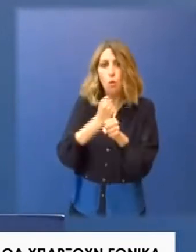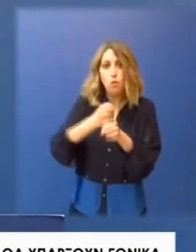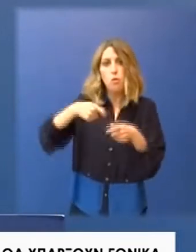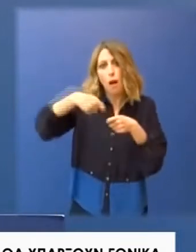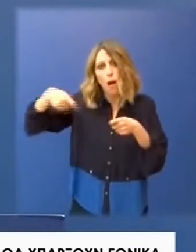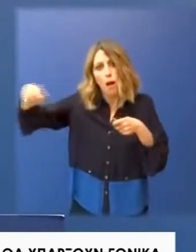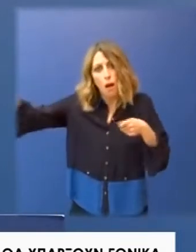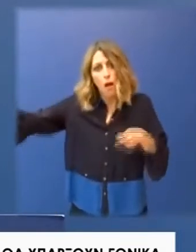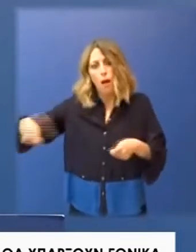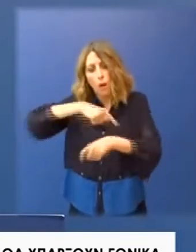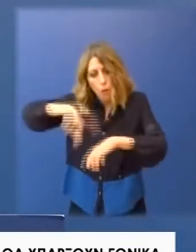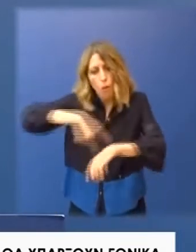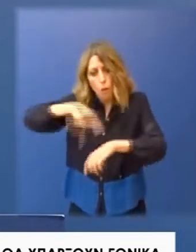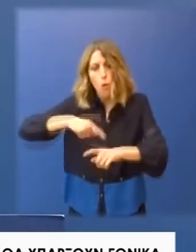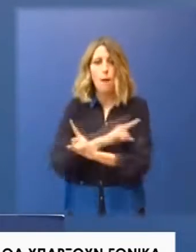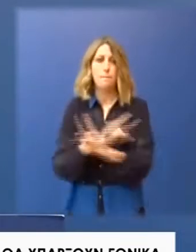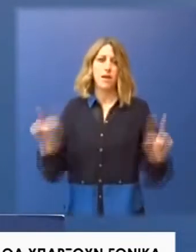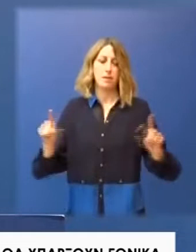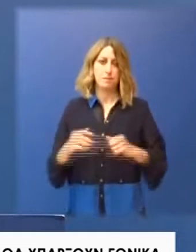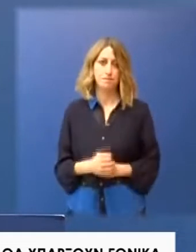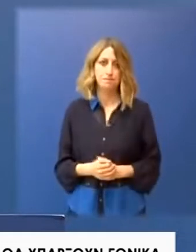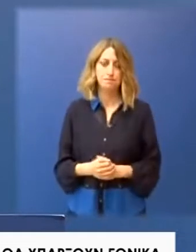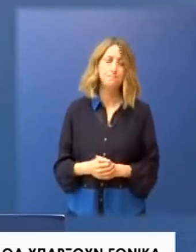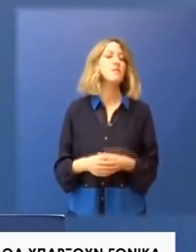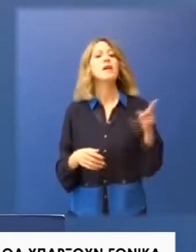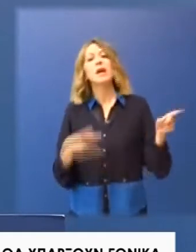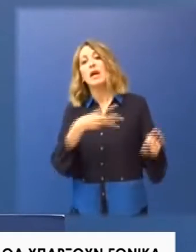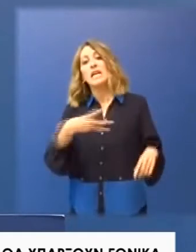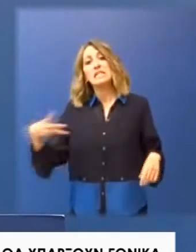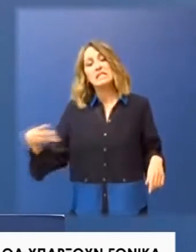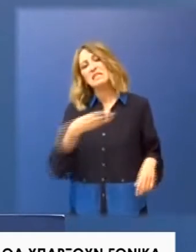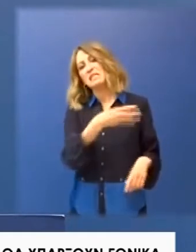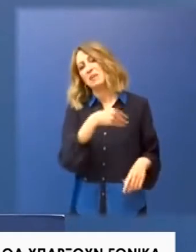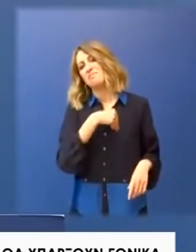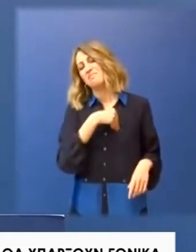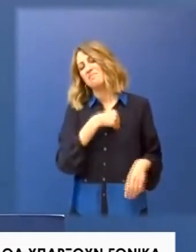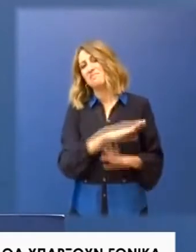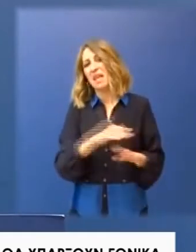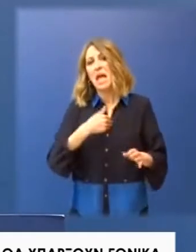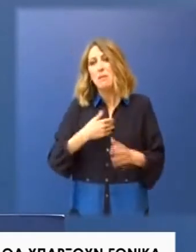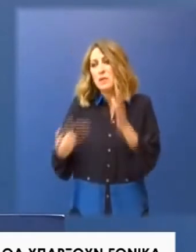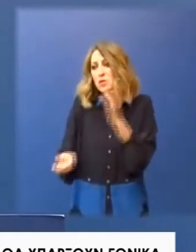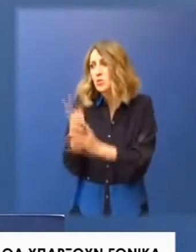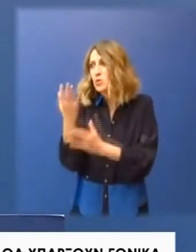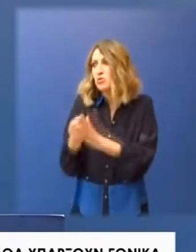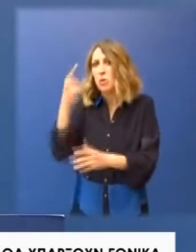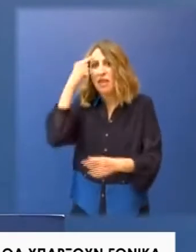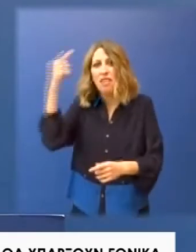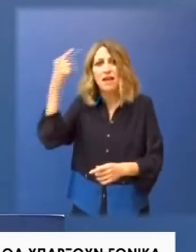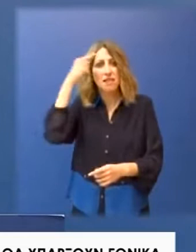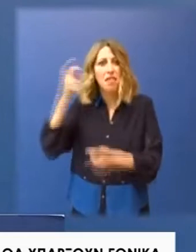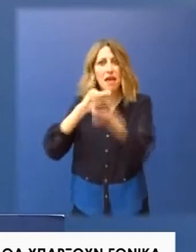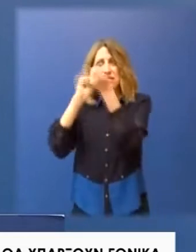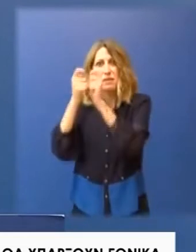στήρα άρνηση και ουσιαστικά την αντικοινωνική στάση. Εγκλωβίστηκε στη μιζέρια και κατέφυγε για μια ακόμα φορά στη